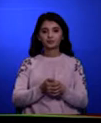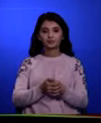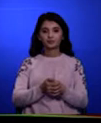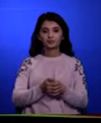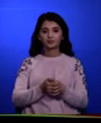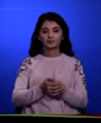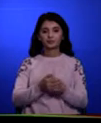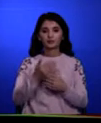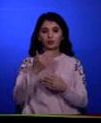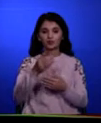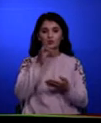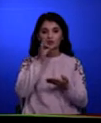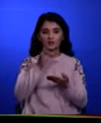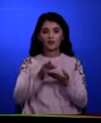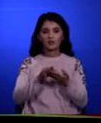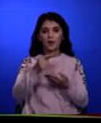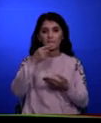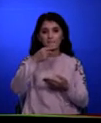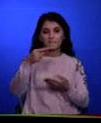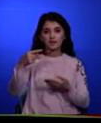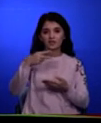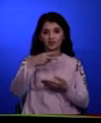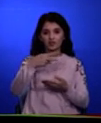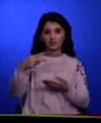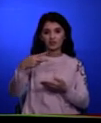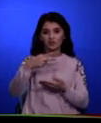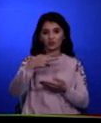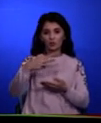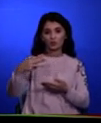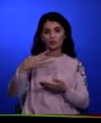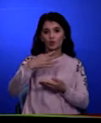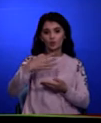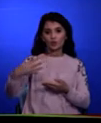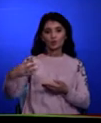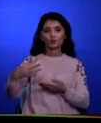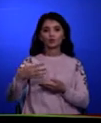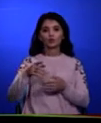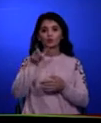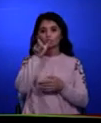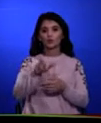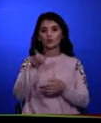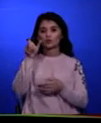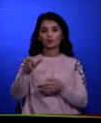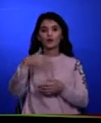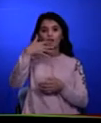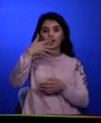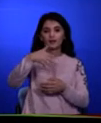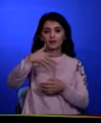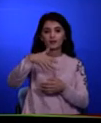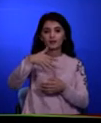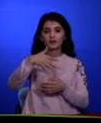shu javoblarimizdan 1-chi, 2-chi, 3-chi, 4-chi ustunlardan 50 javobli